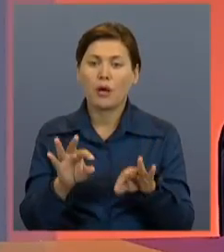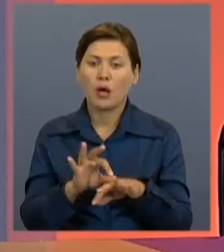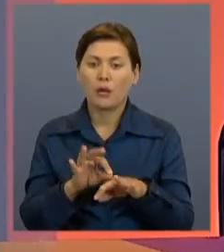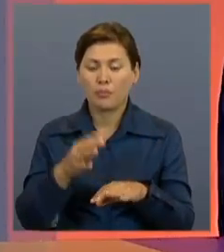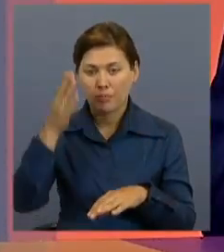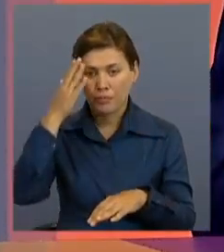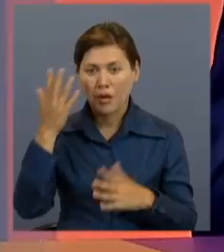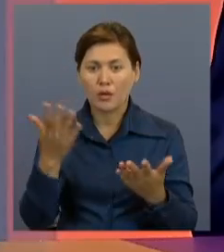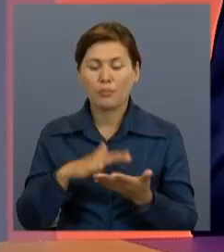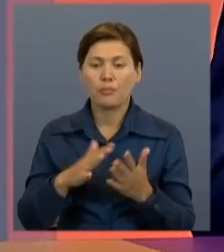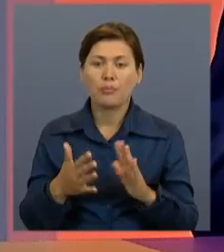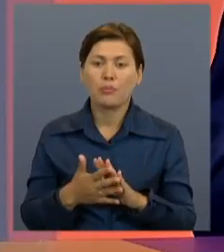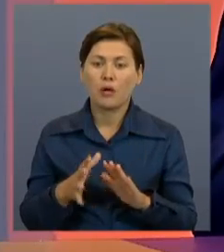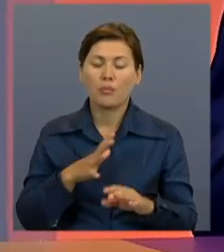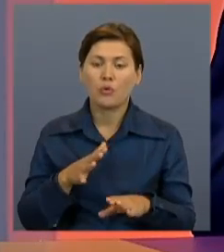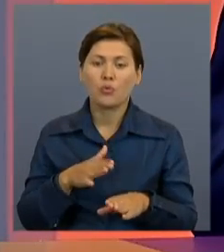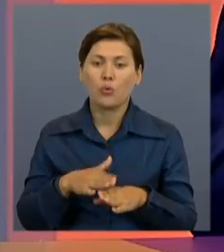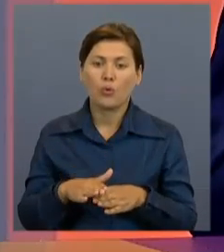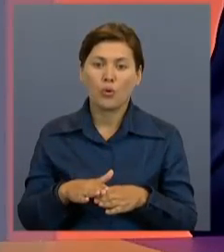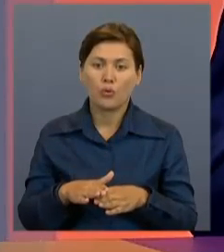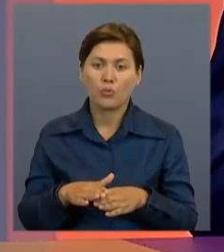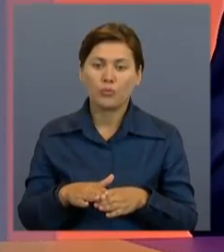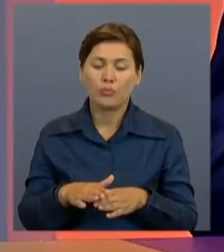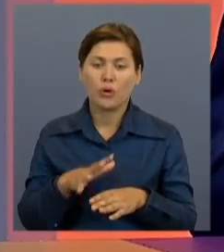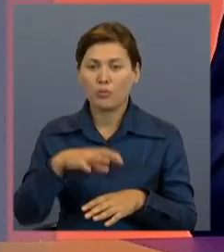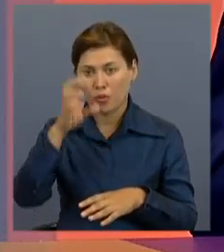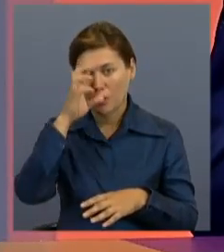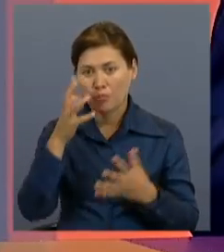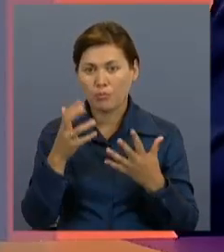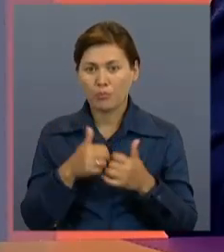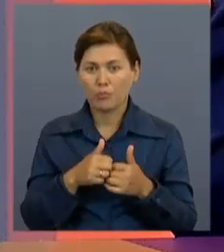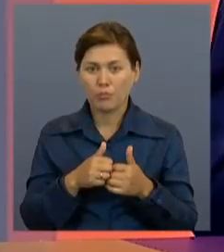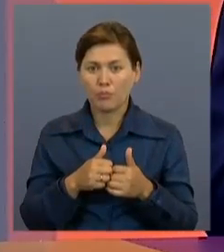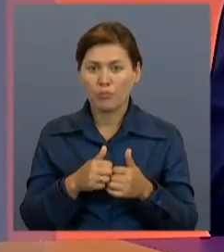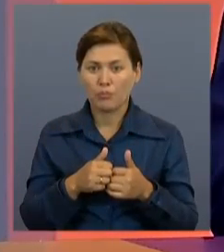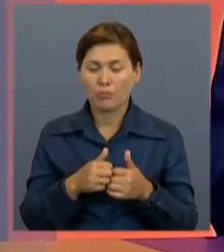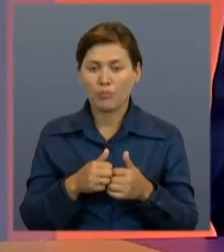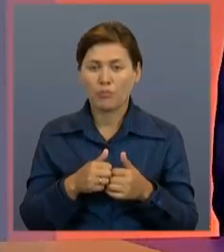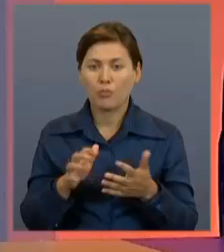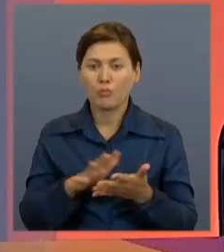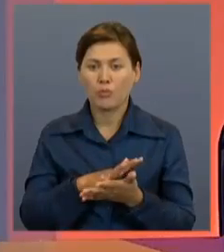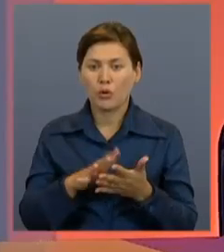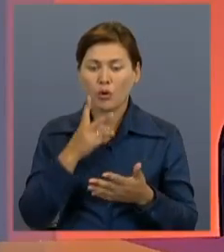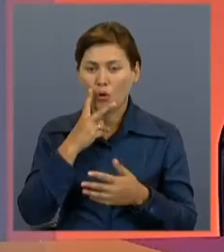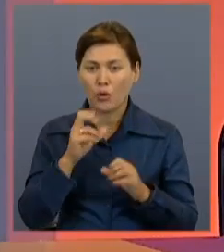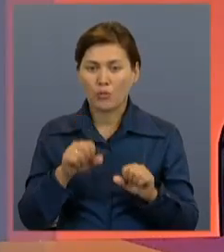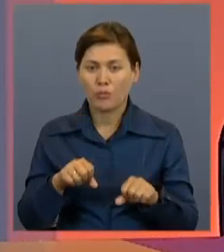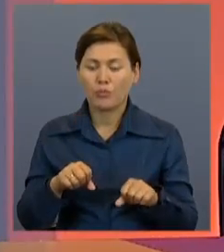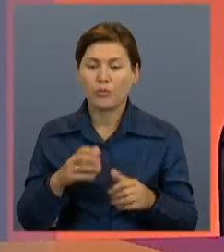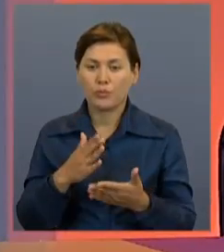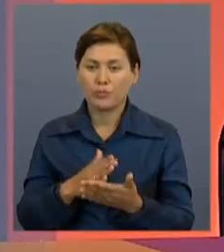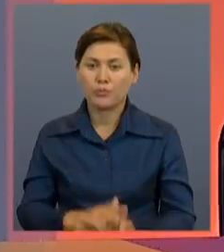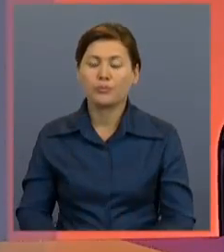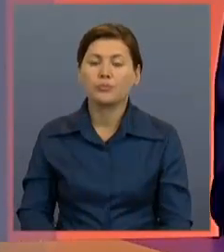түрлерін қандай жағдайларда ол толыққанды оны мемлекеттің есебінен тегін көрсетуге толығынан мүмкіндік